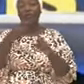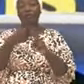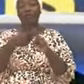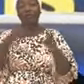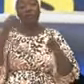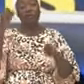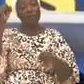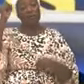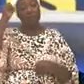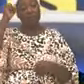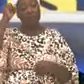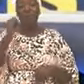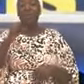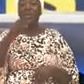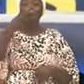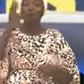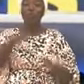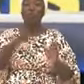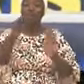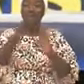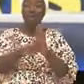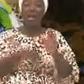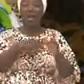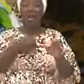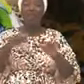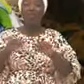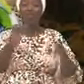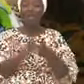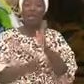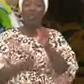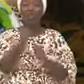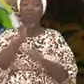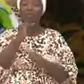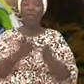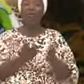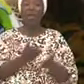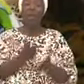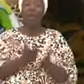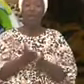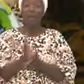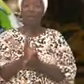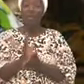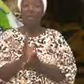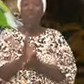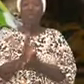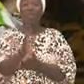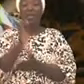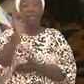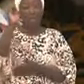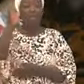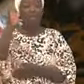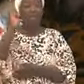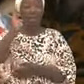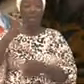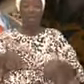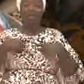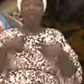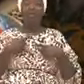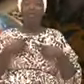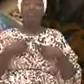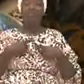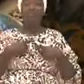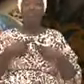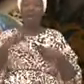et pratiquer la justice la droiture la justice et vivra à cause de cela